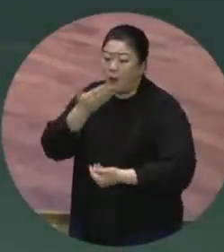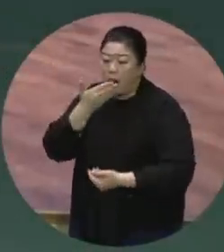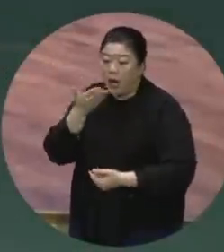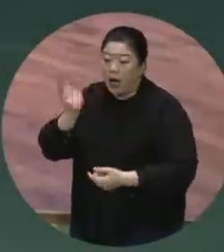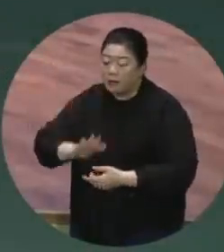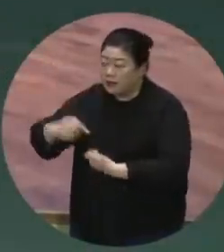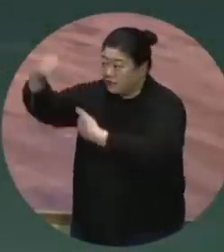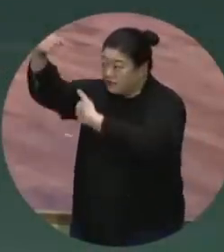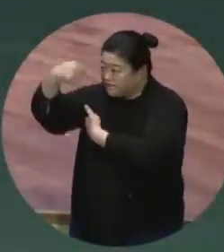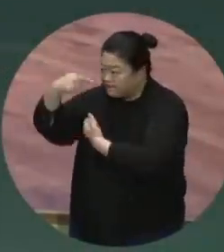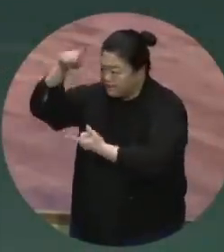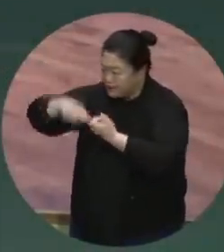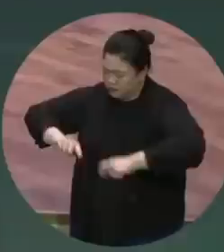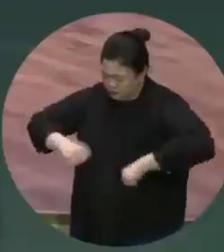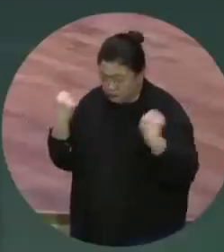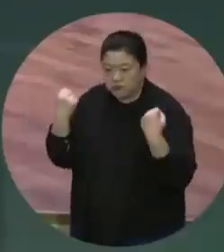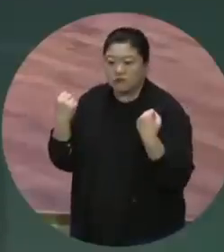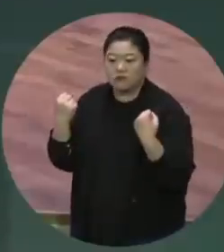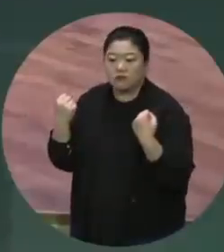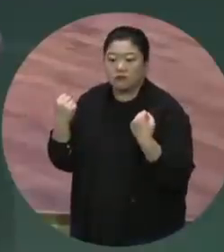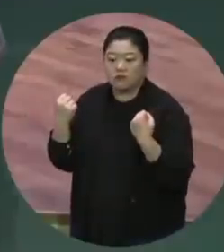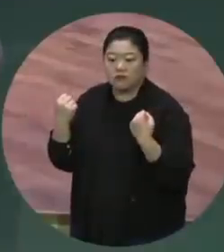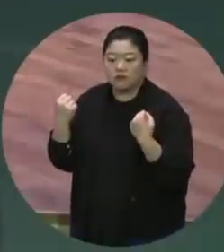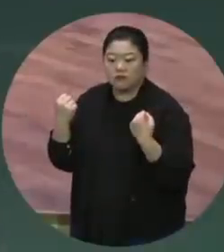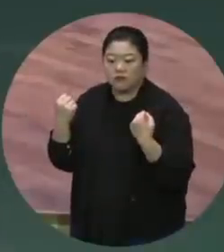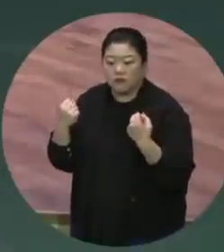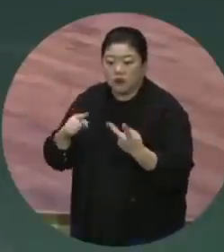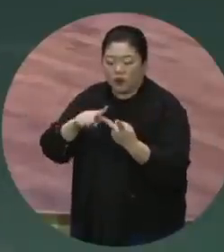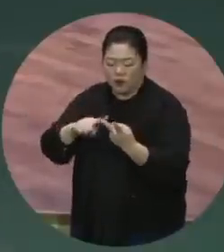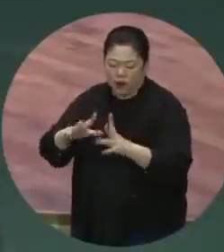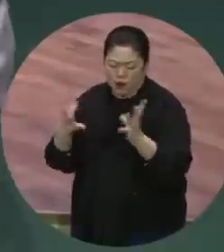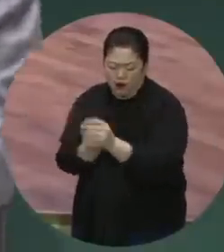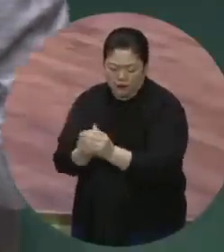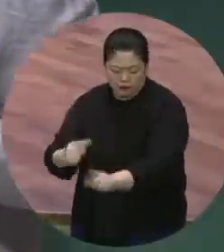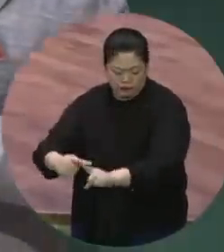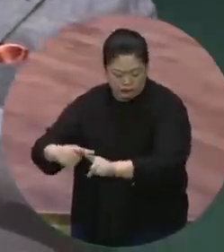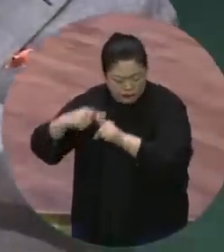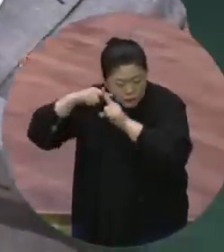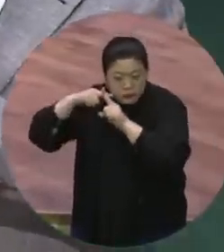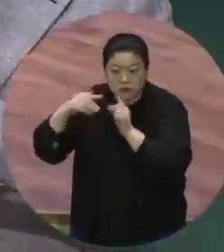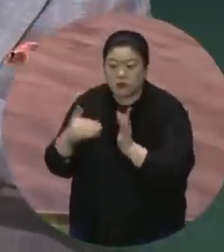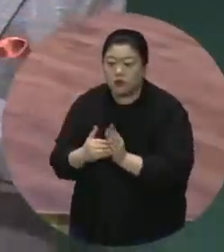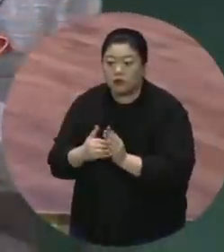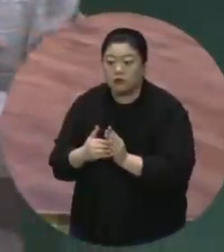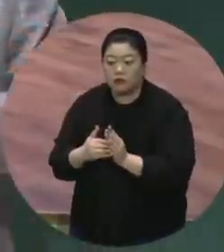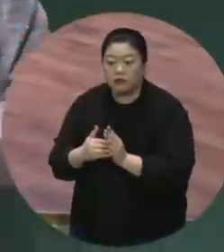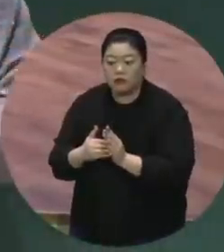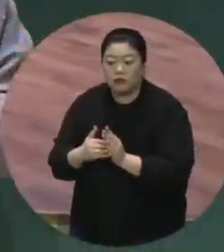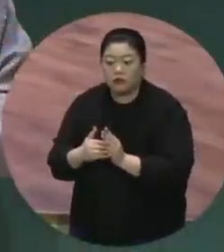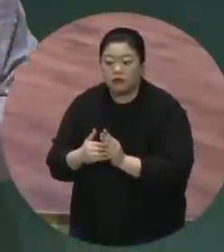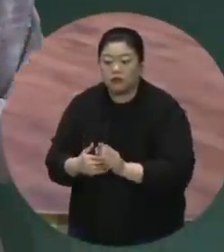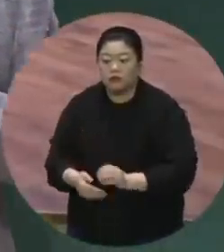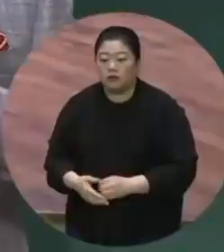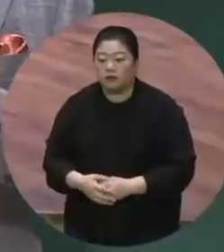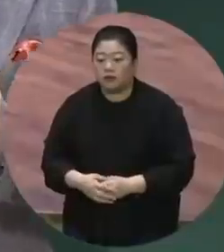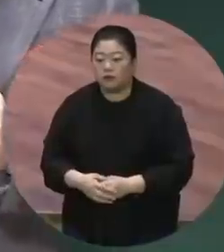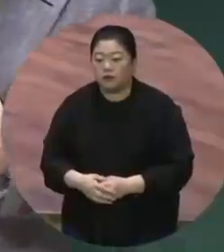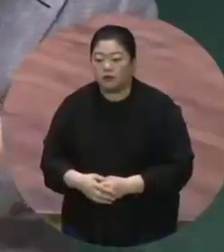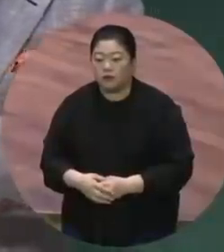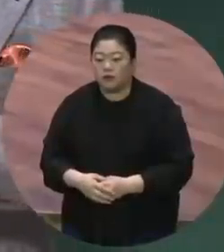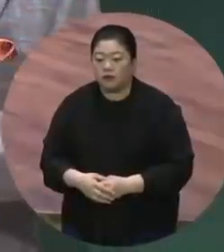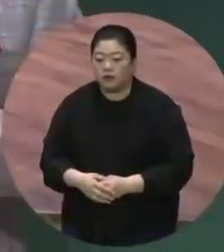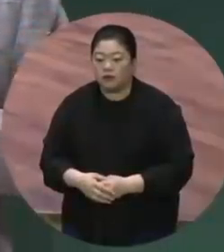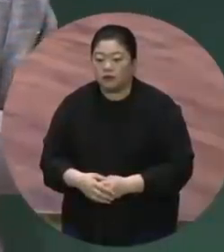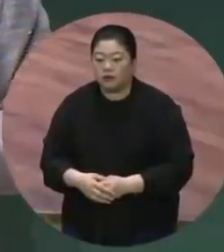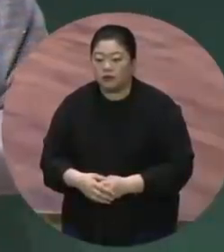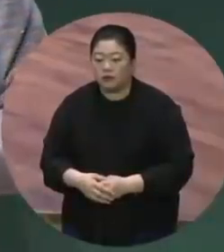절대 순종. 절대 헌신. 그 말이에요. 죽기까지. 그래서 헌신 순종하기에 뭐 돈